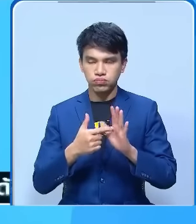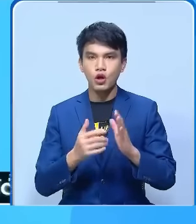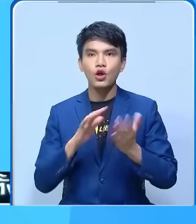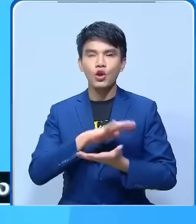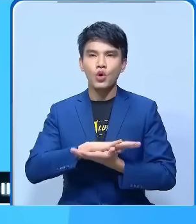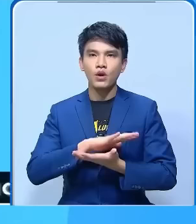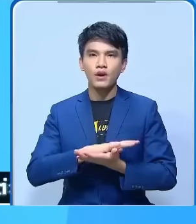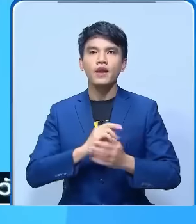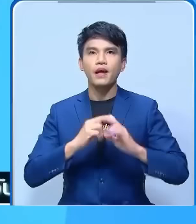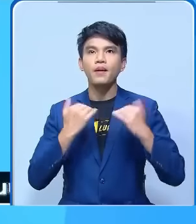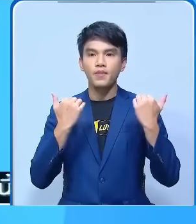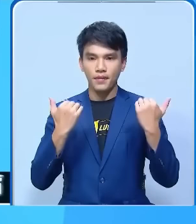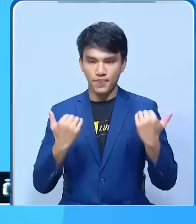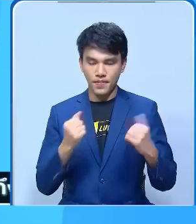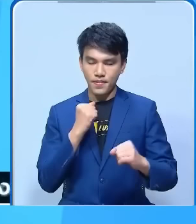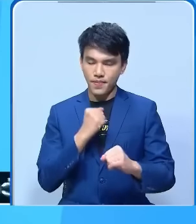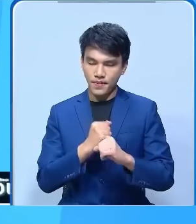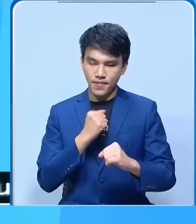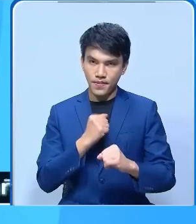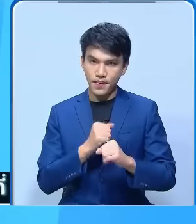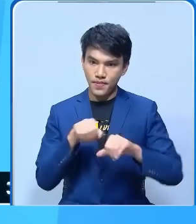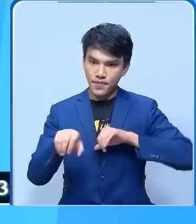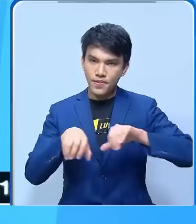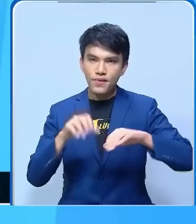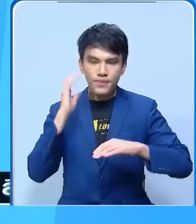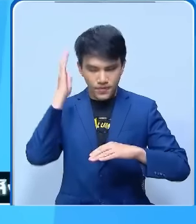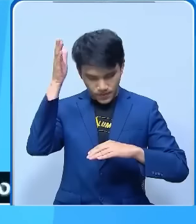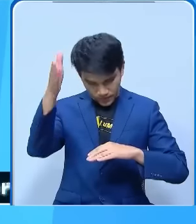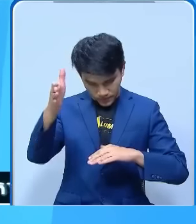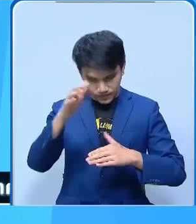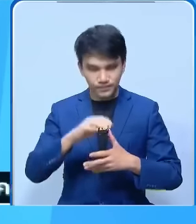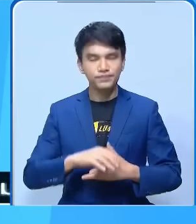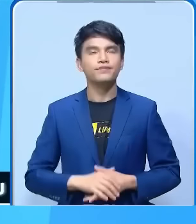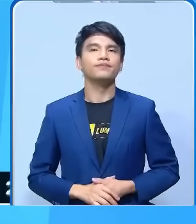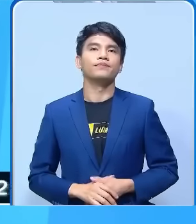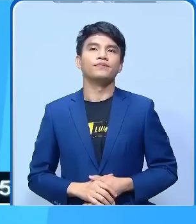ม่นิ่งนอนใจแล้วก็จะได้ดำเนินการในเรื่องพวกนี้ต่อไปตามขั้นตอนครับ